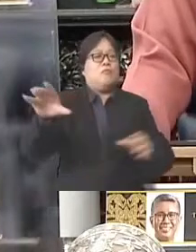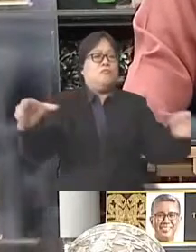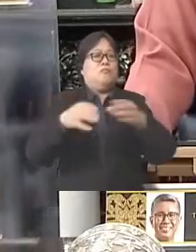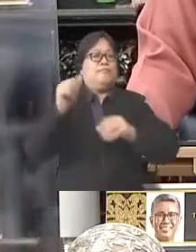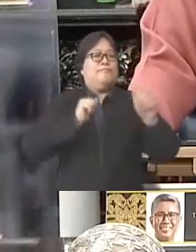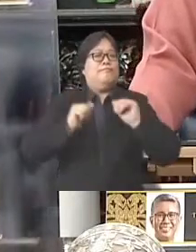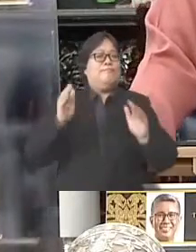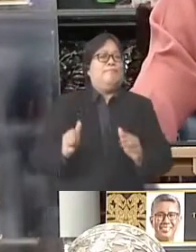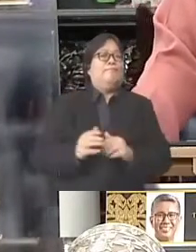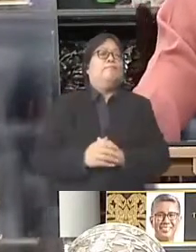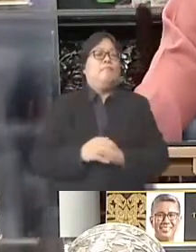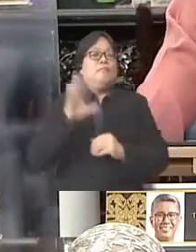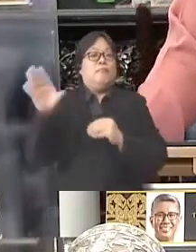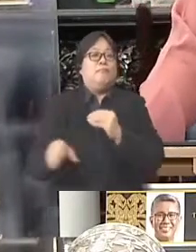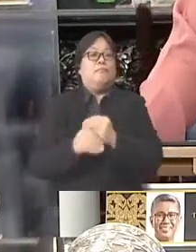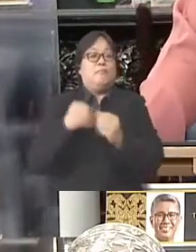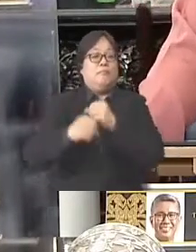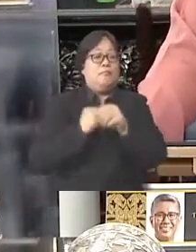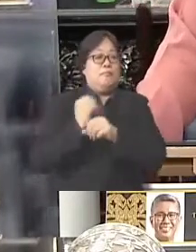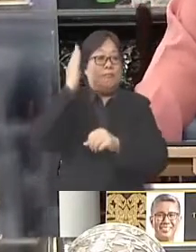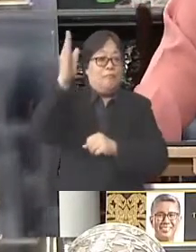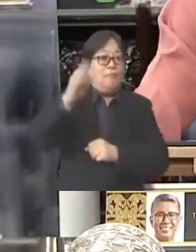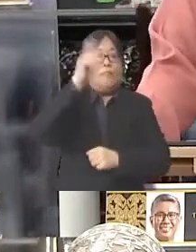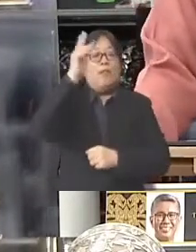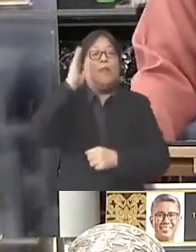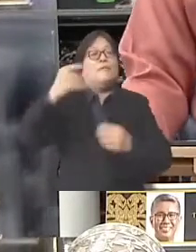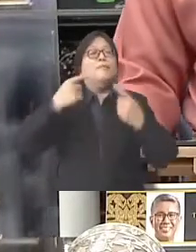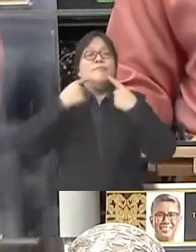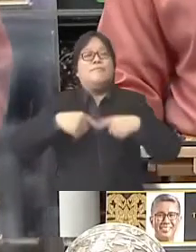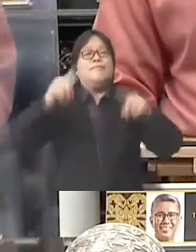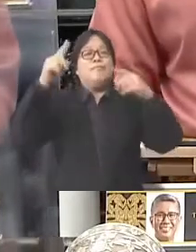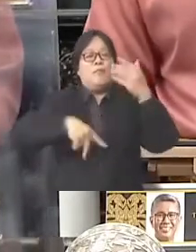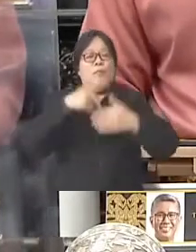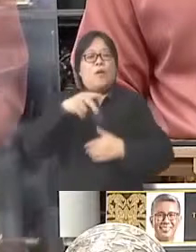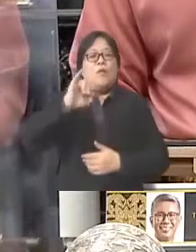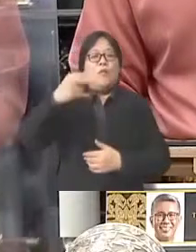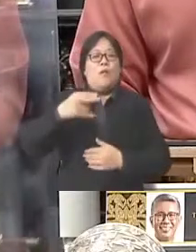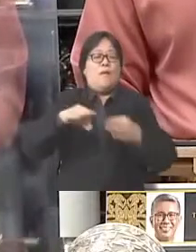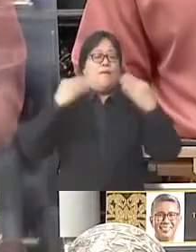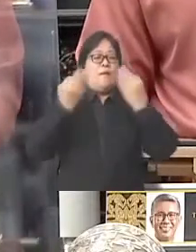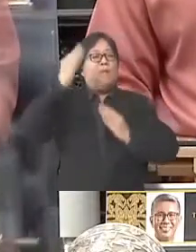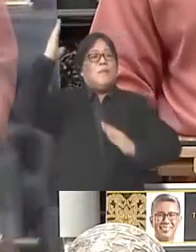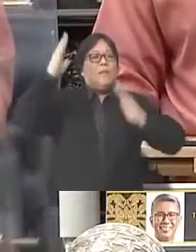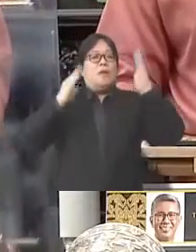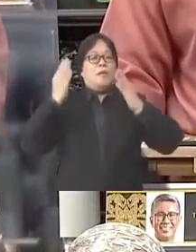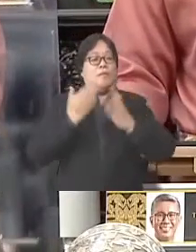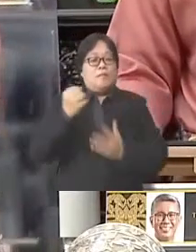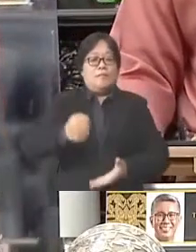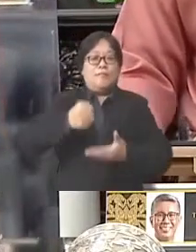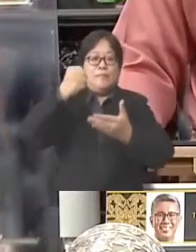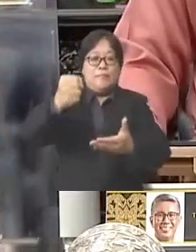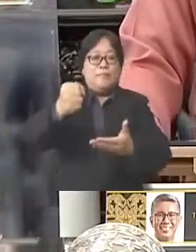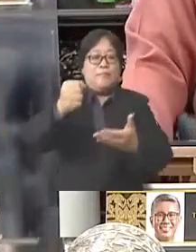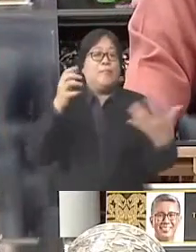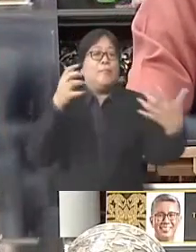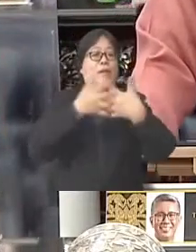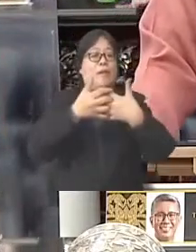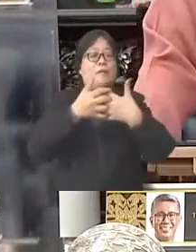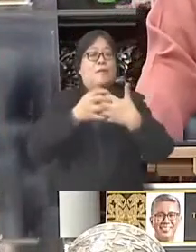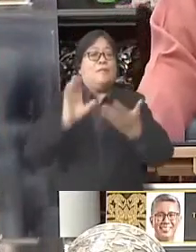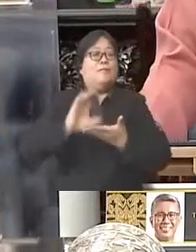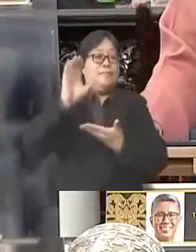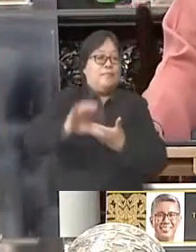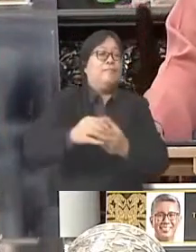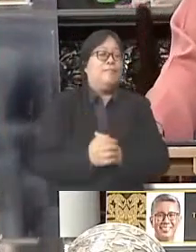artis Sebagai tambahan pada tahun hadapan kerajaan akan menjadikan program Rio keluarga blazer lebih Dana Perdana pada nanti